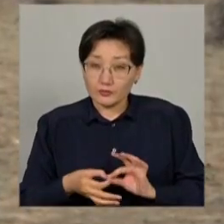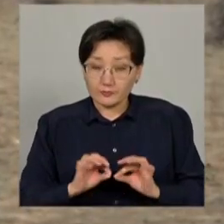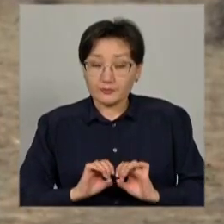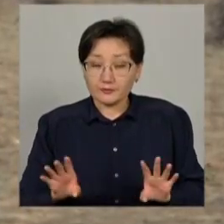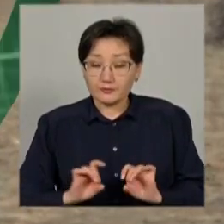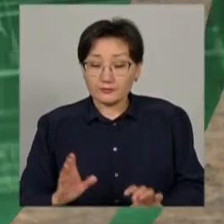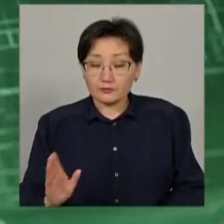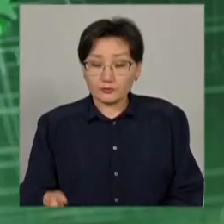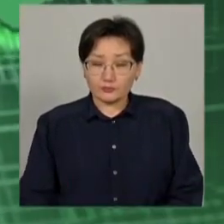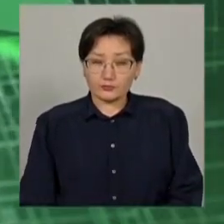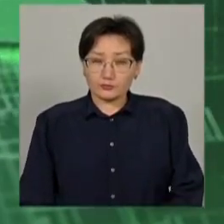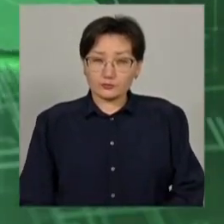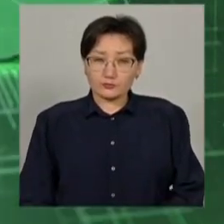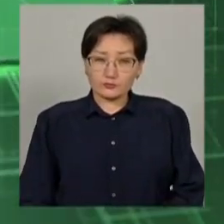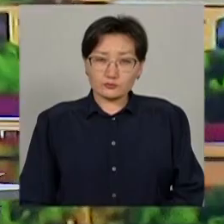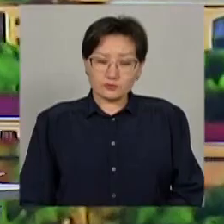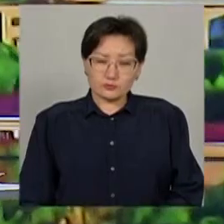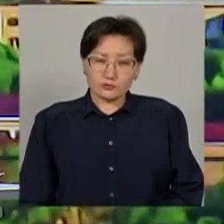тарқатамын.